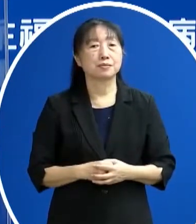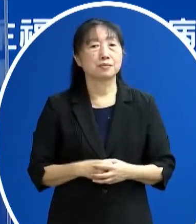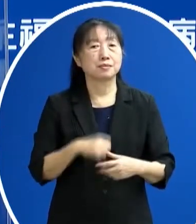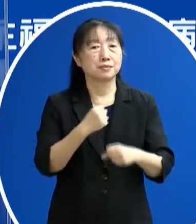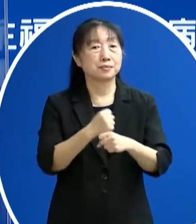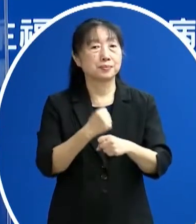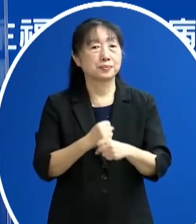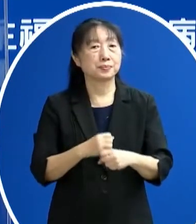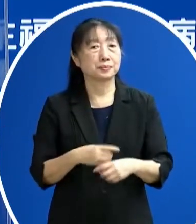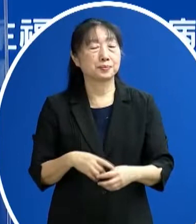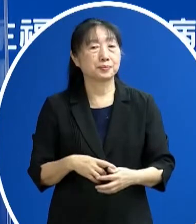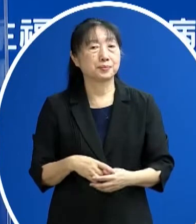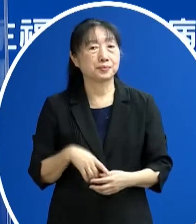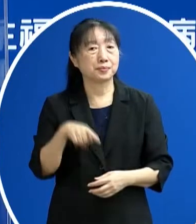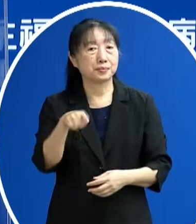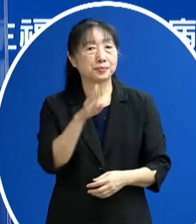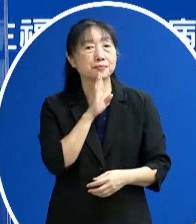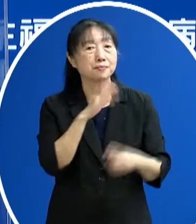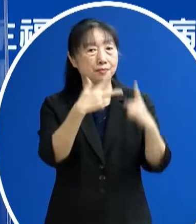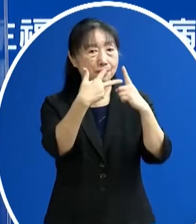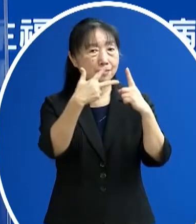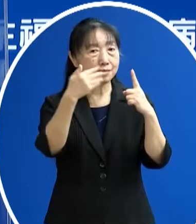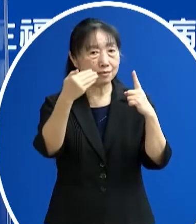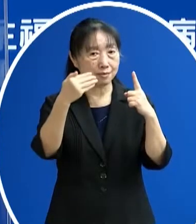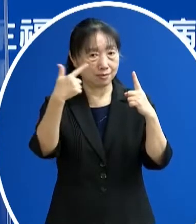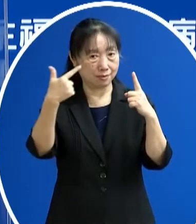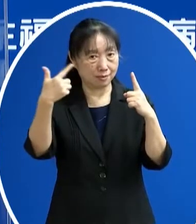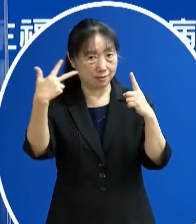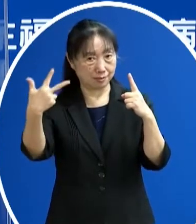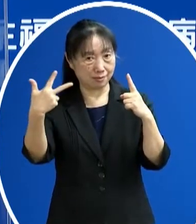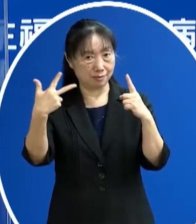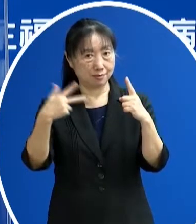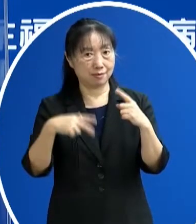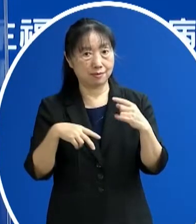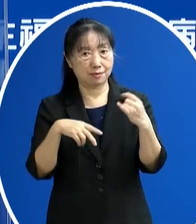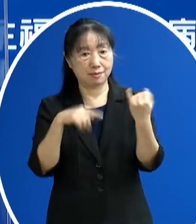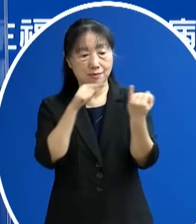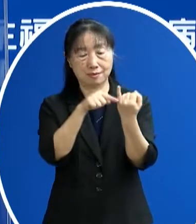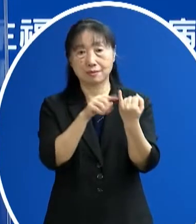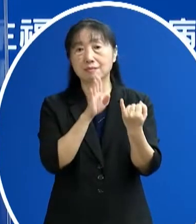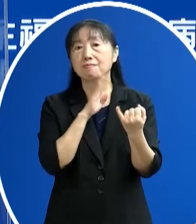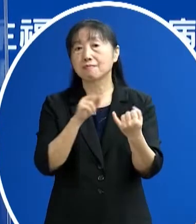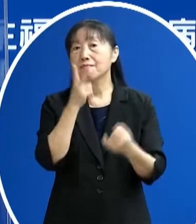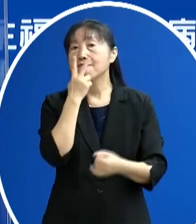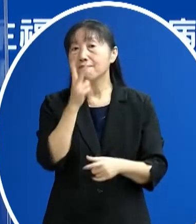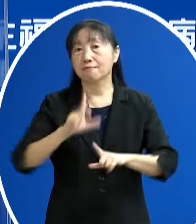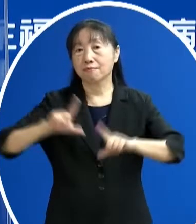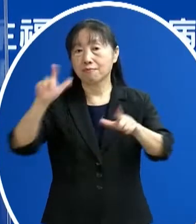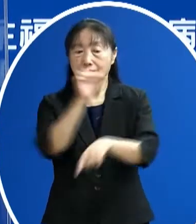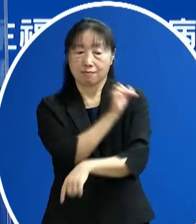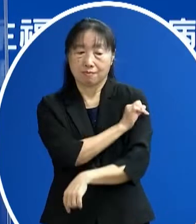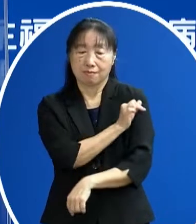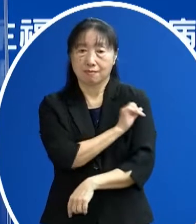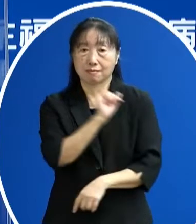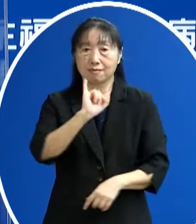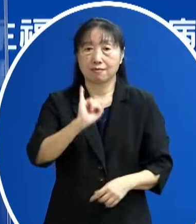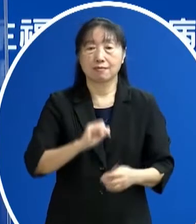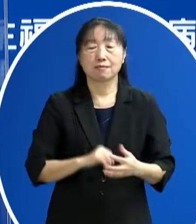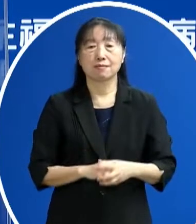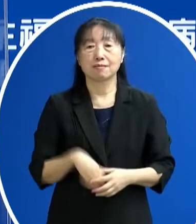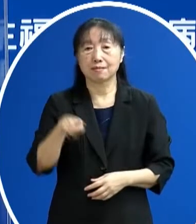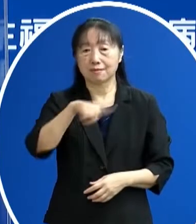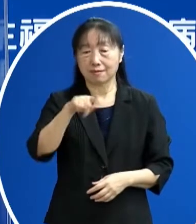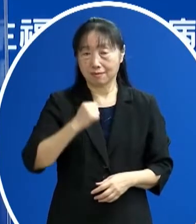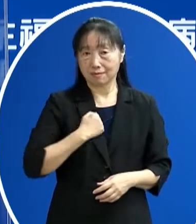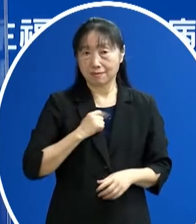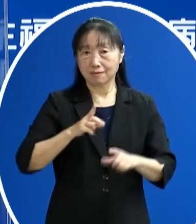院，啊，里面哈是查17967，哈，他就是在亚东的护理师，大家知道亚东